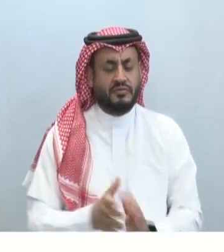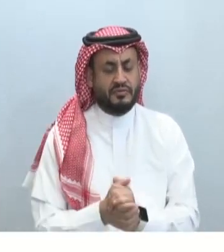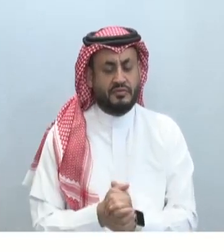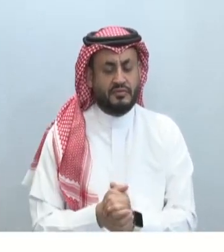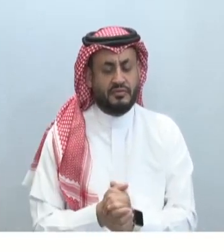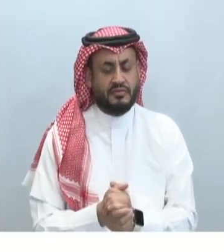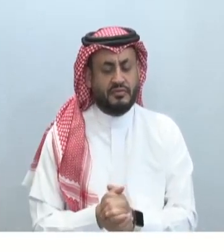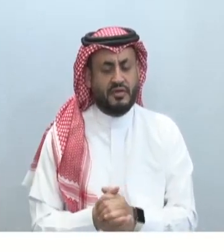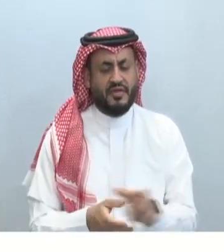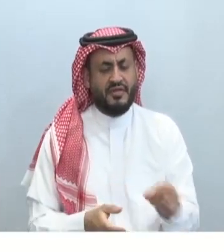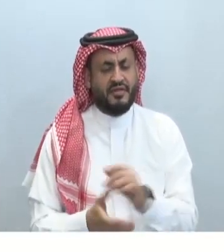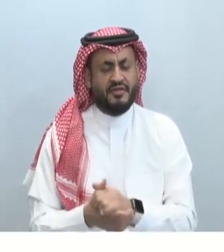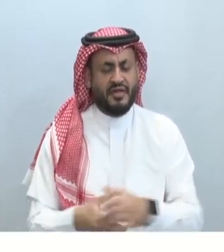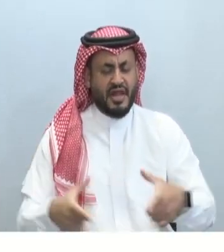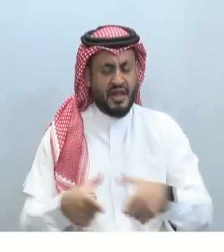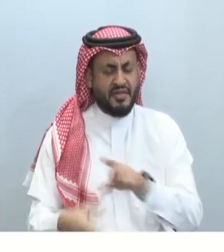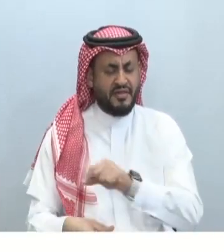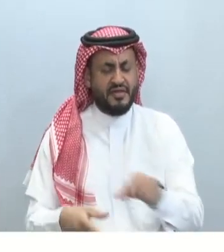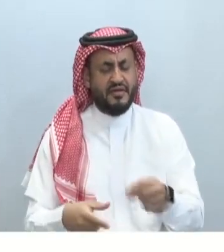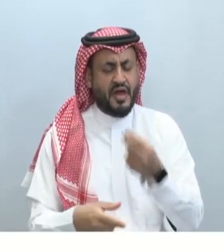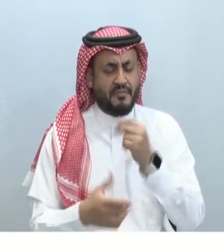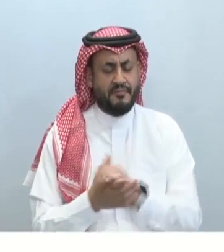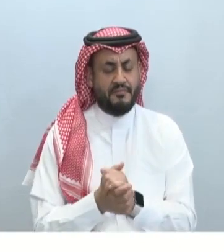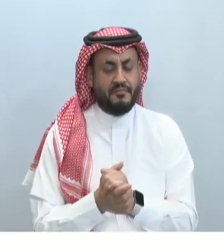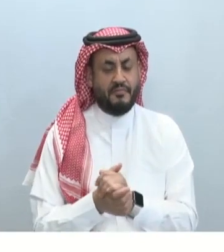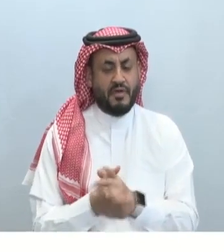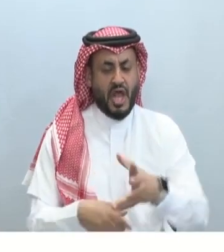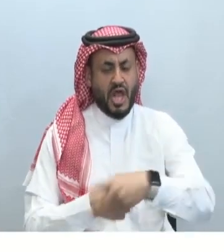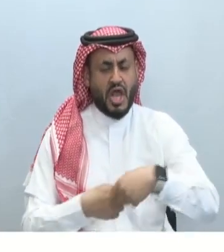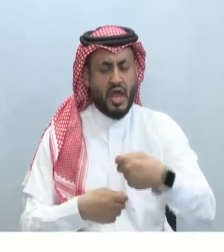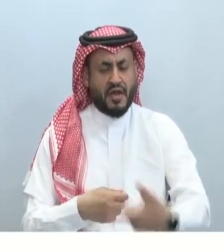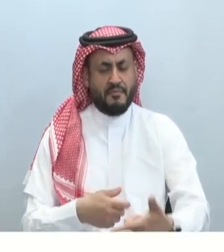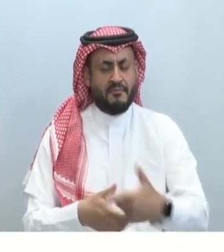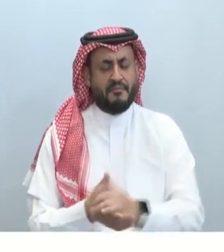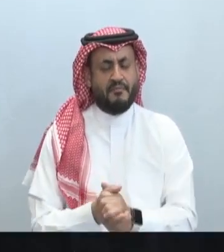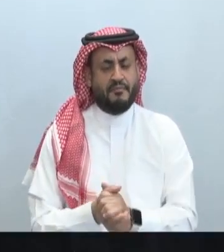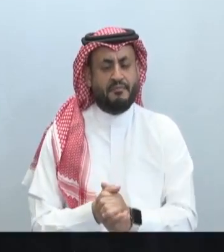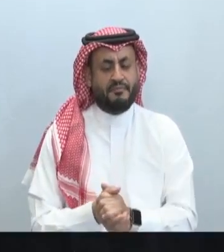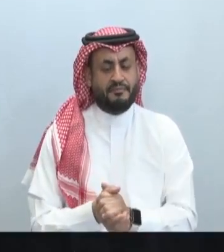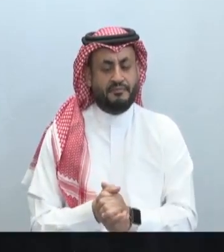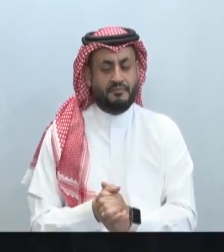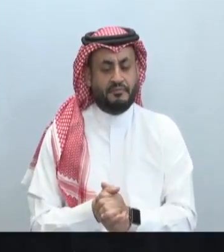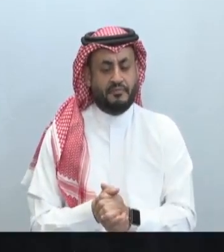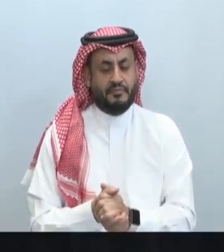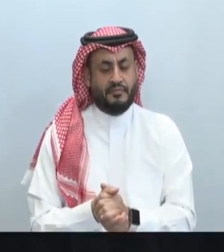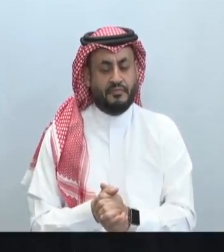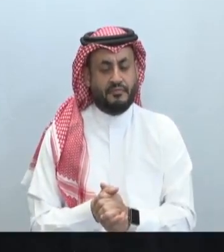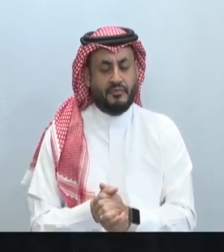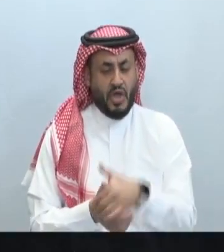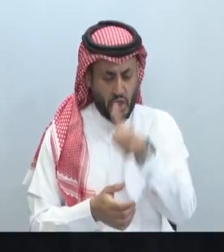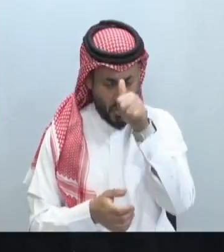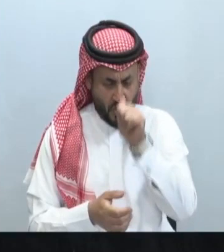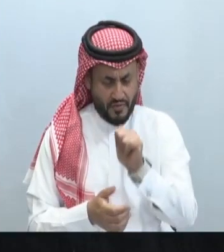قدر طعامه رايتم السخاوى سخاو النفس وطيب النفس تواضعه